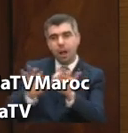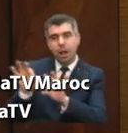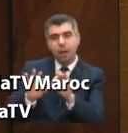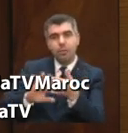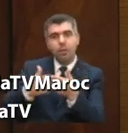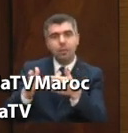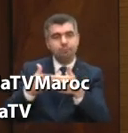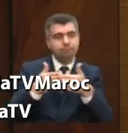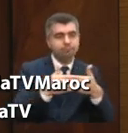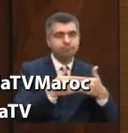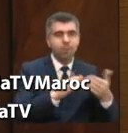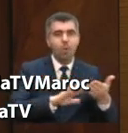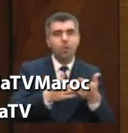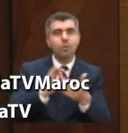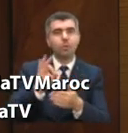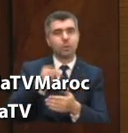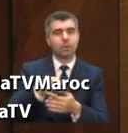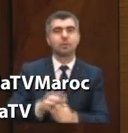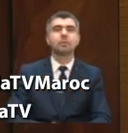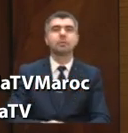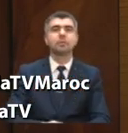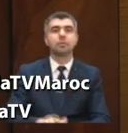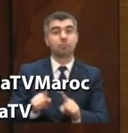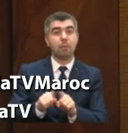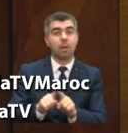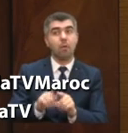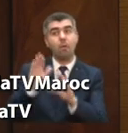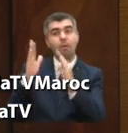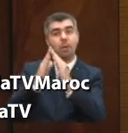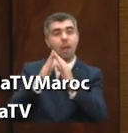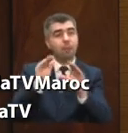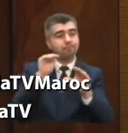الوقائية والاحترازية الاستثنائية وفرض حالة الطوارئ الصحية